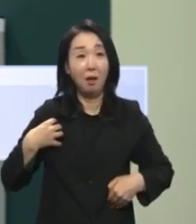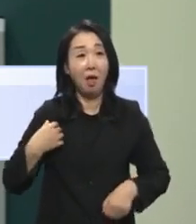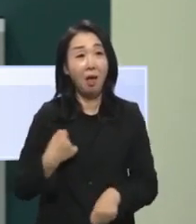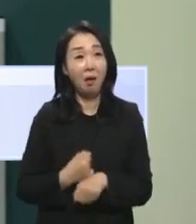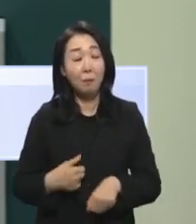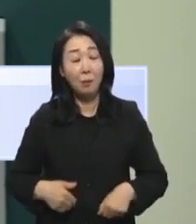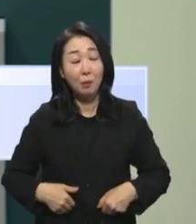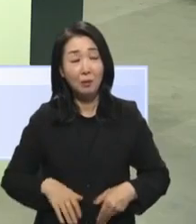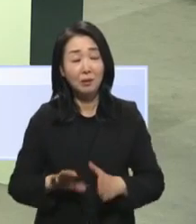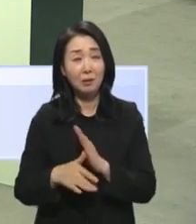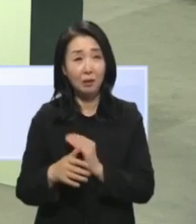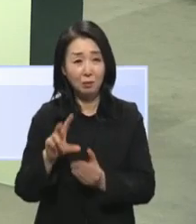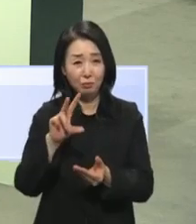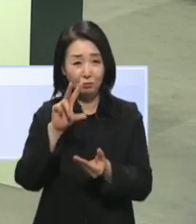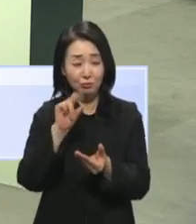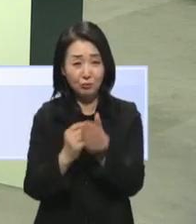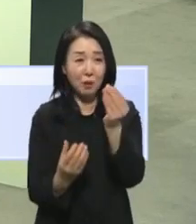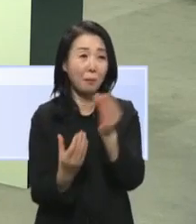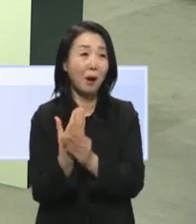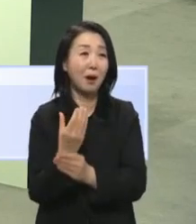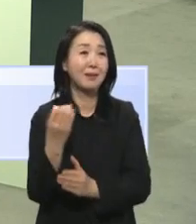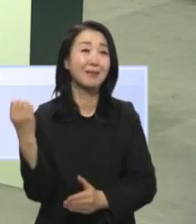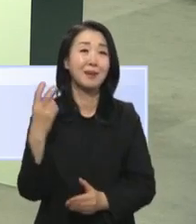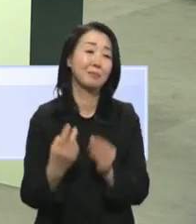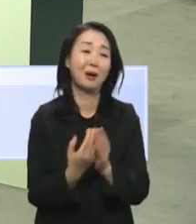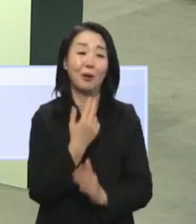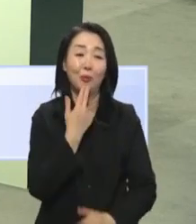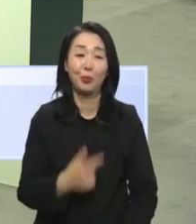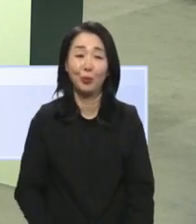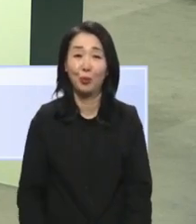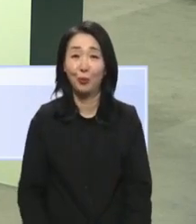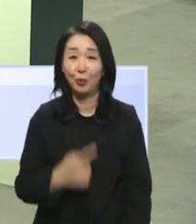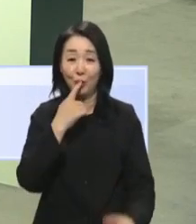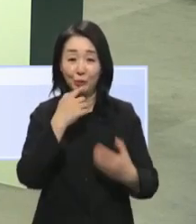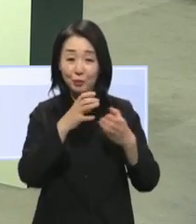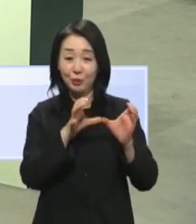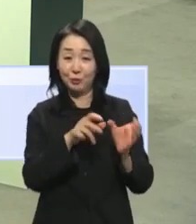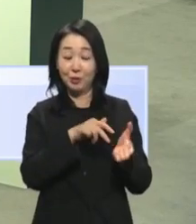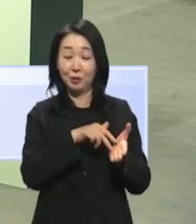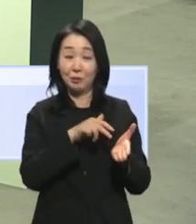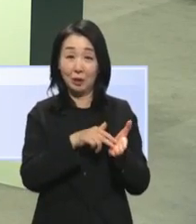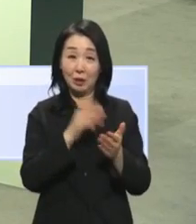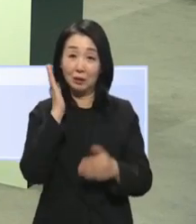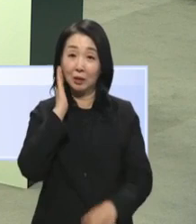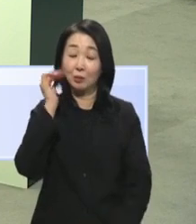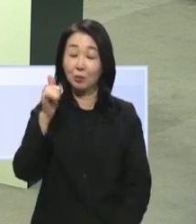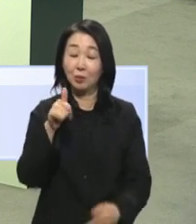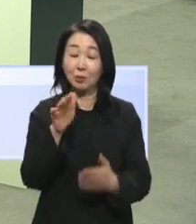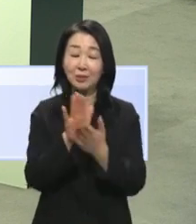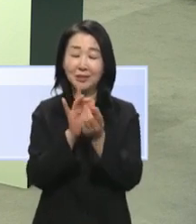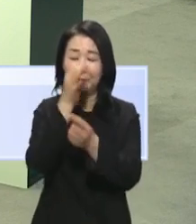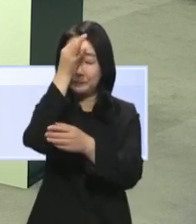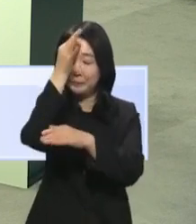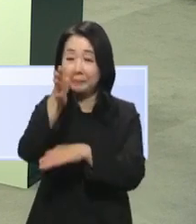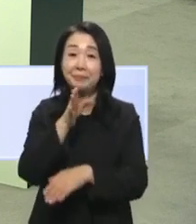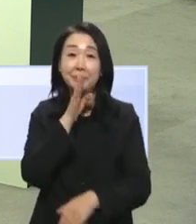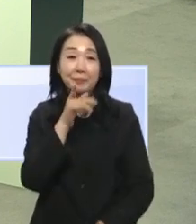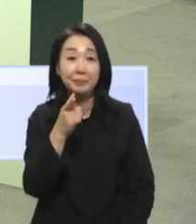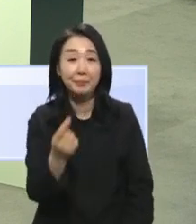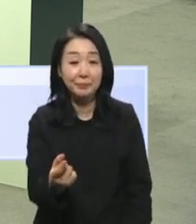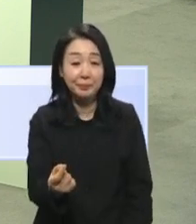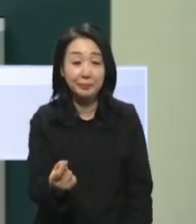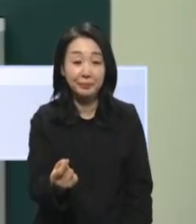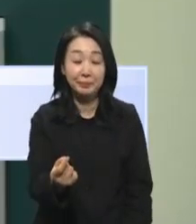발생하지 않습니다네 어 그래서 우선은 민주당은 아까 말씀드린 대로 대통령이 직접 사고하는게 옳다 그리고 다시는 이런